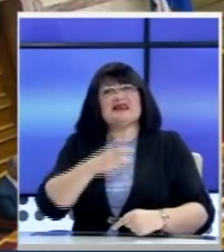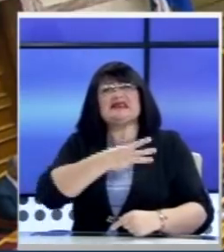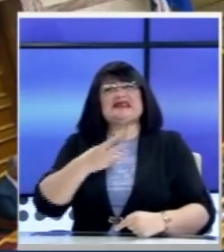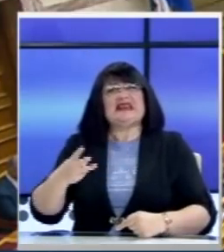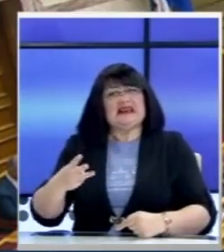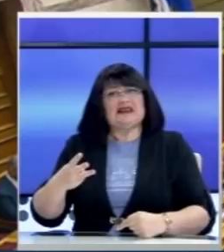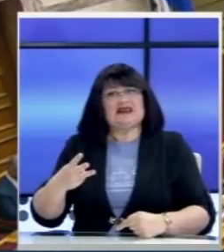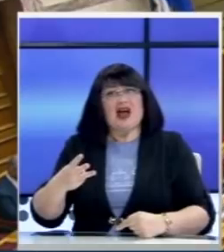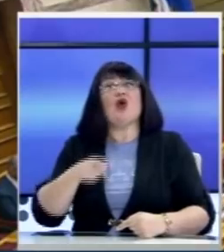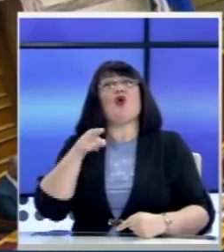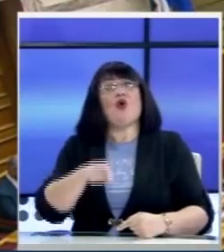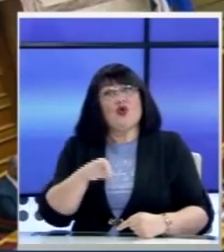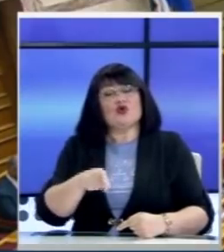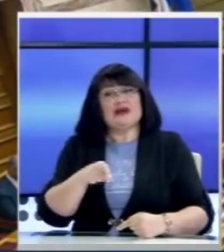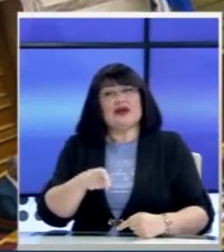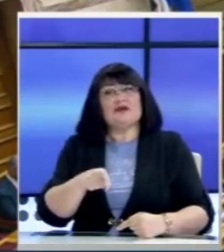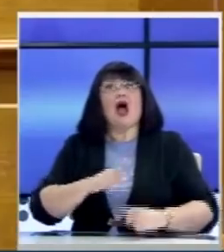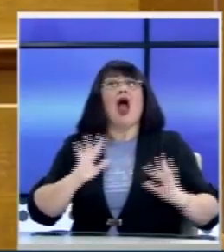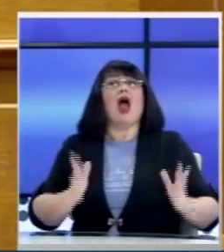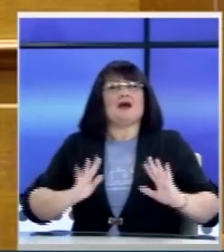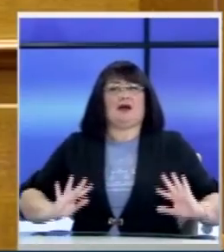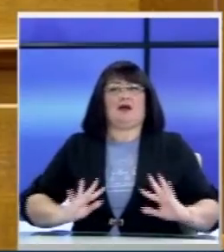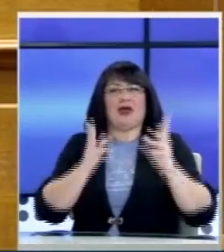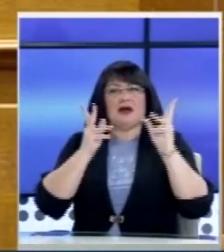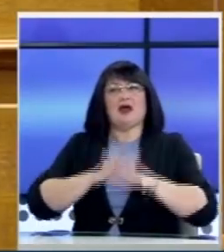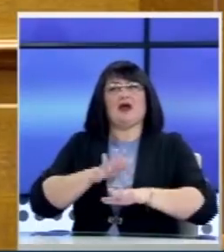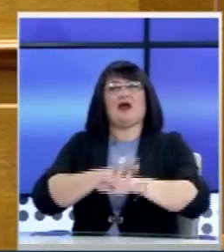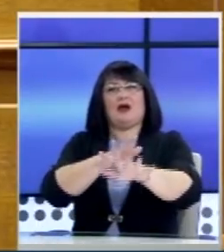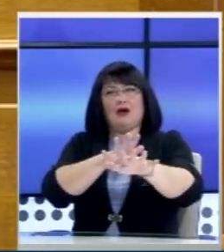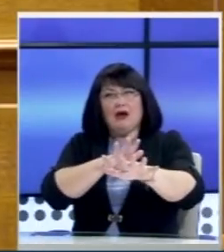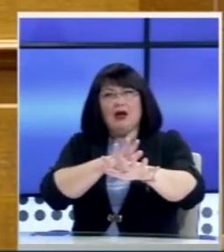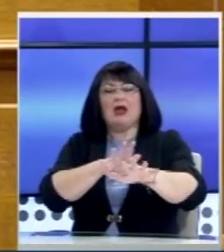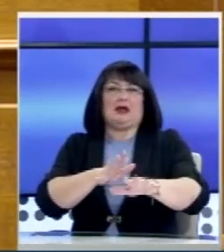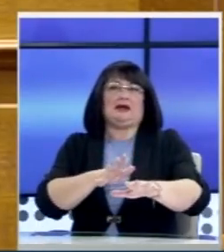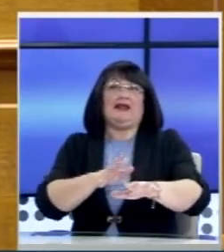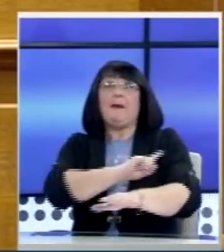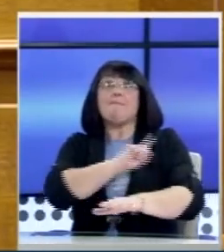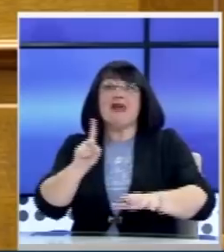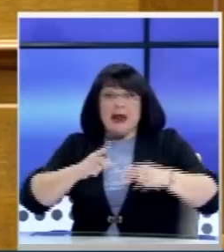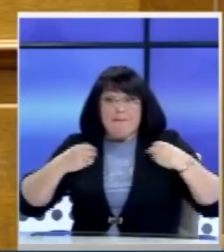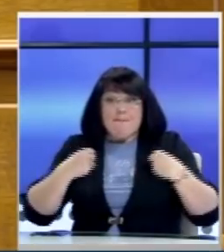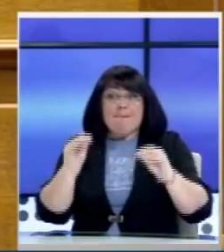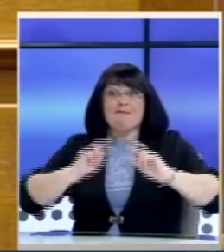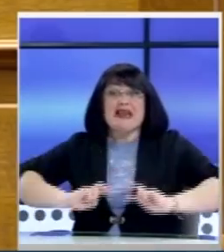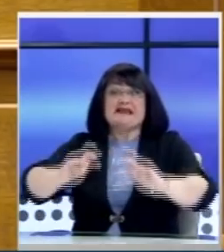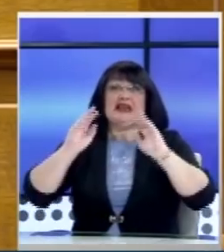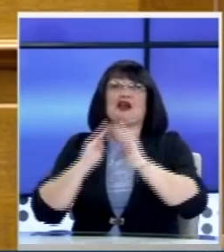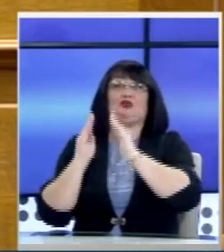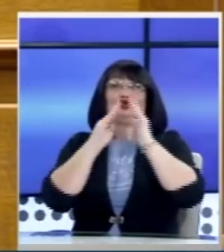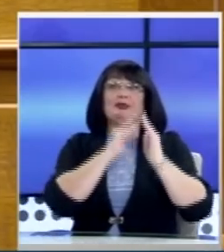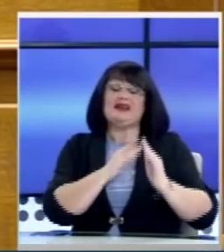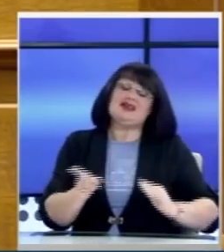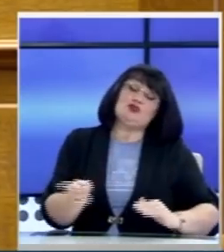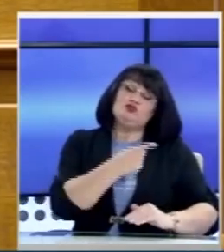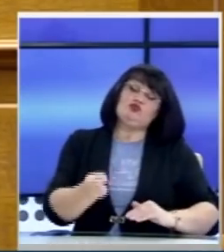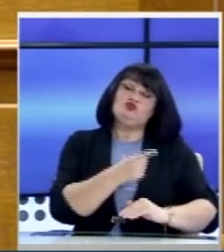ιδιώνυμο αδίκημα την κινητοποίηση ενάντια σε πληστηριασμούς. Και σήμερα φυσικά, ως έτοιμη